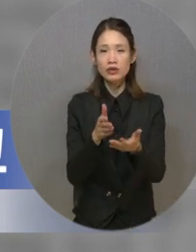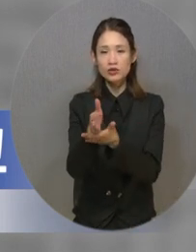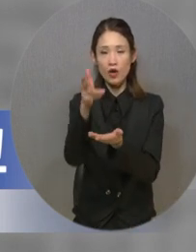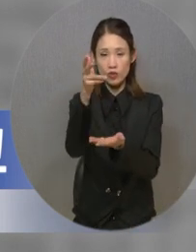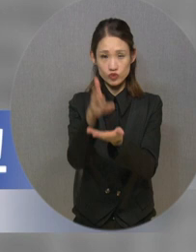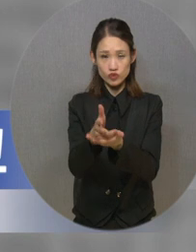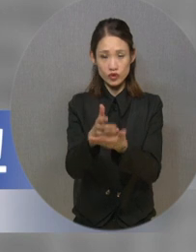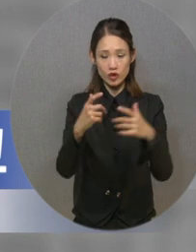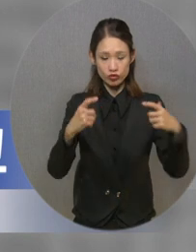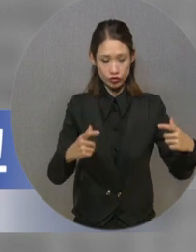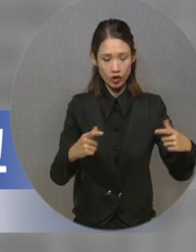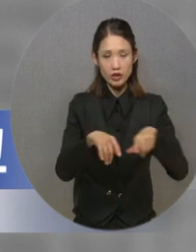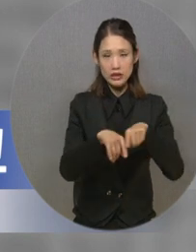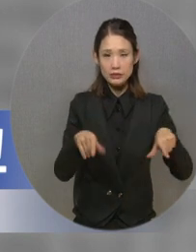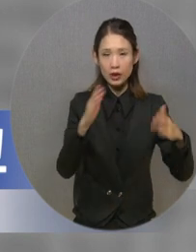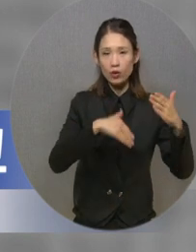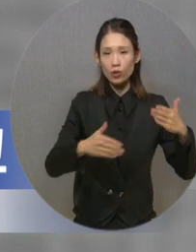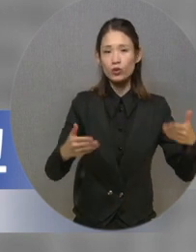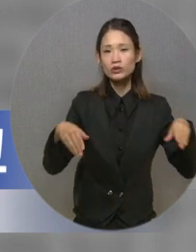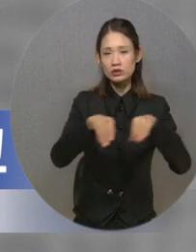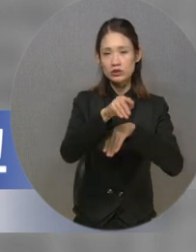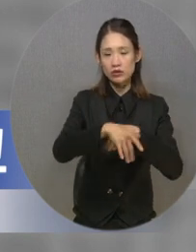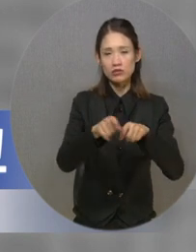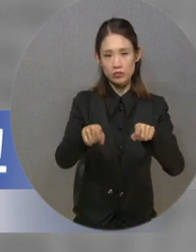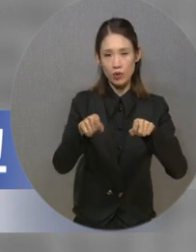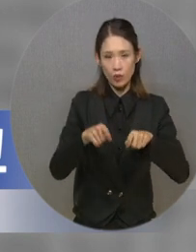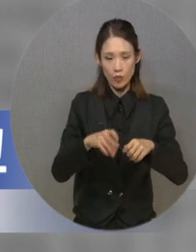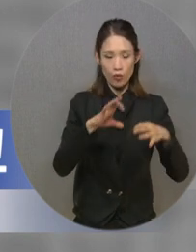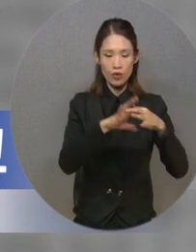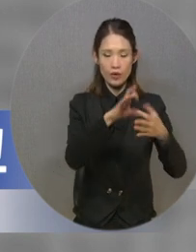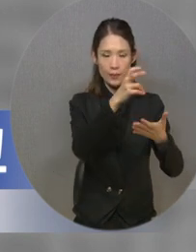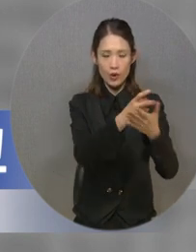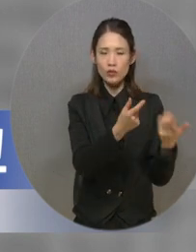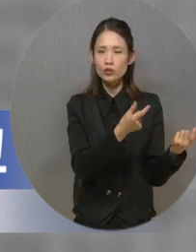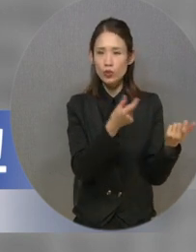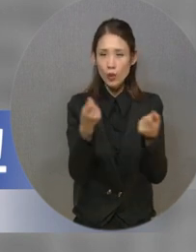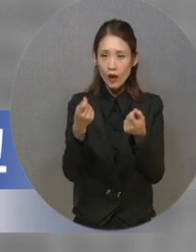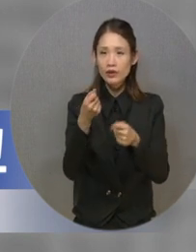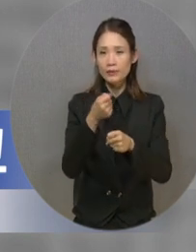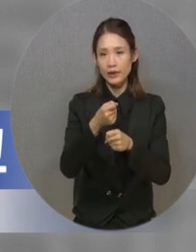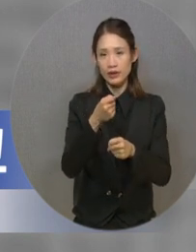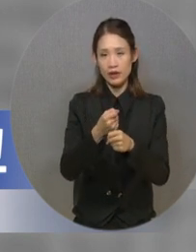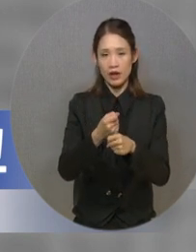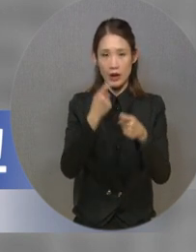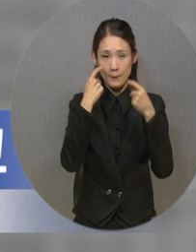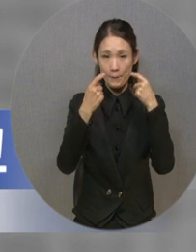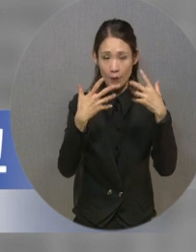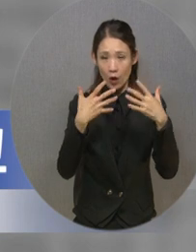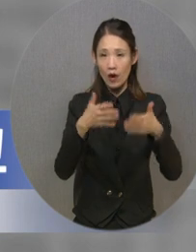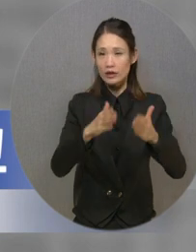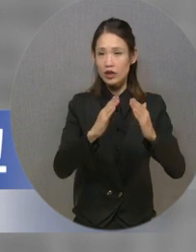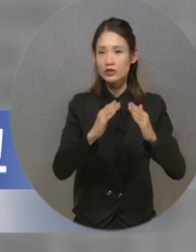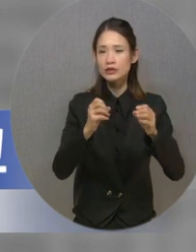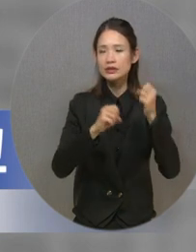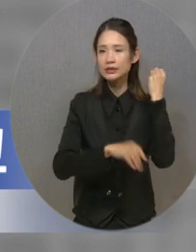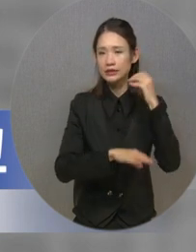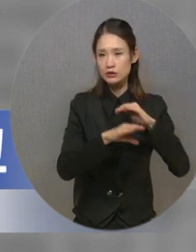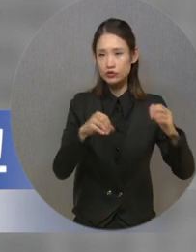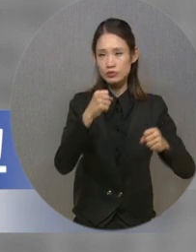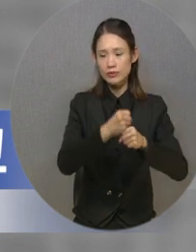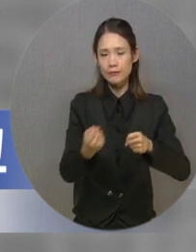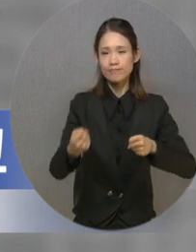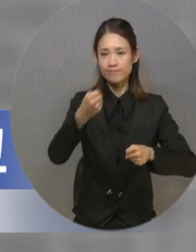일반 공공시설에 적용되는 관련법과 동일하게 명확한 설치 기준을 마련하도록